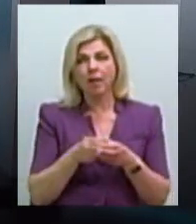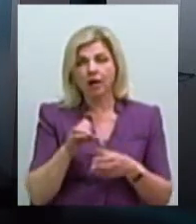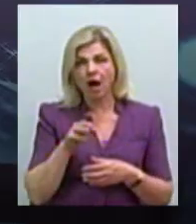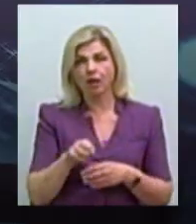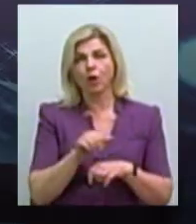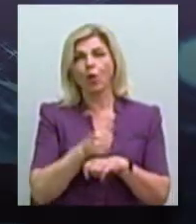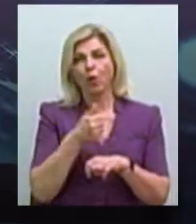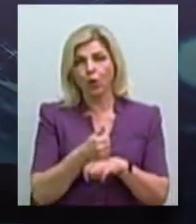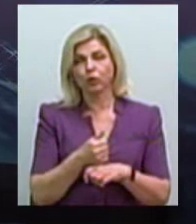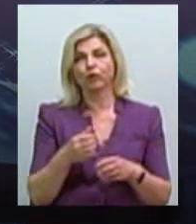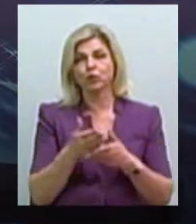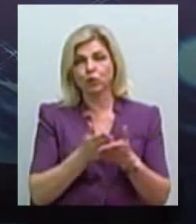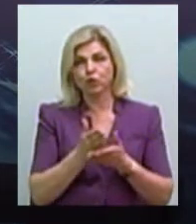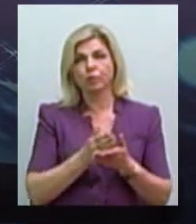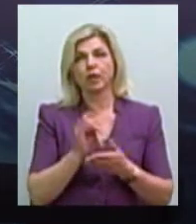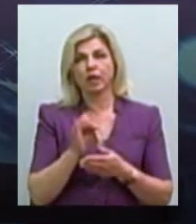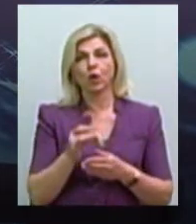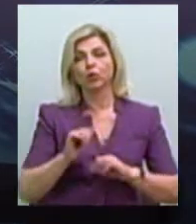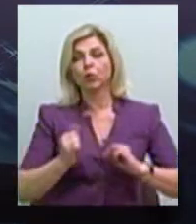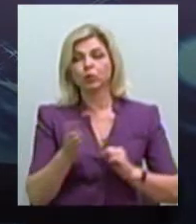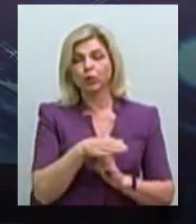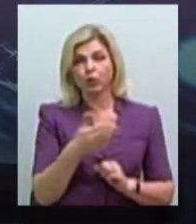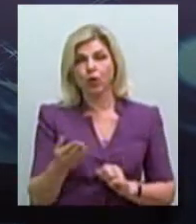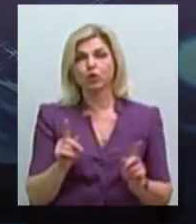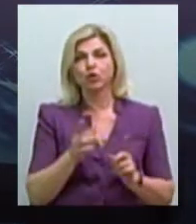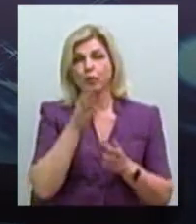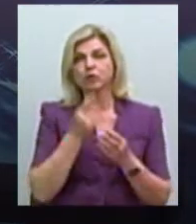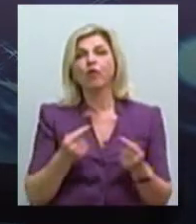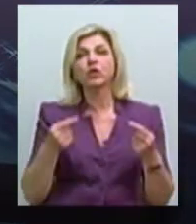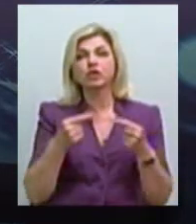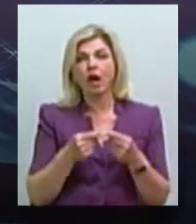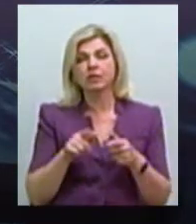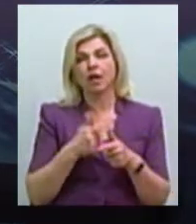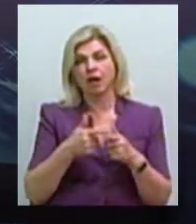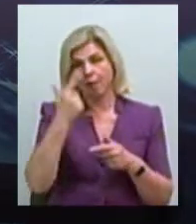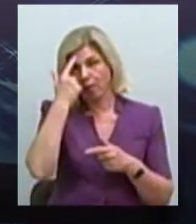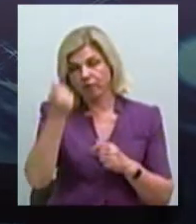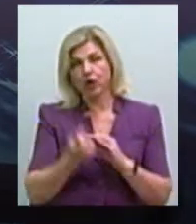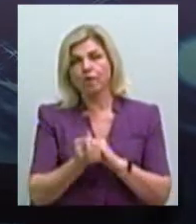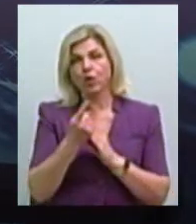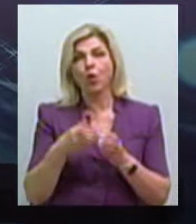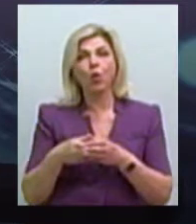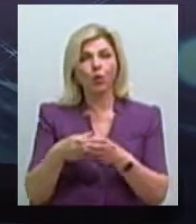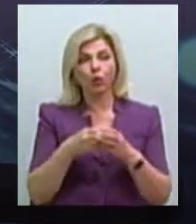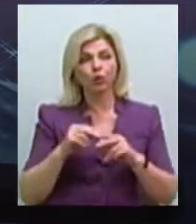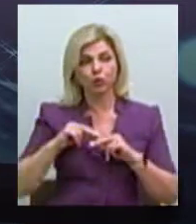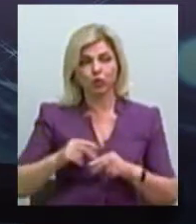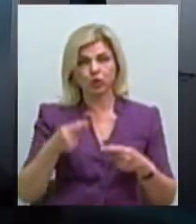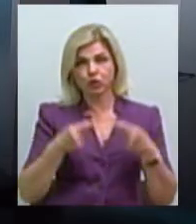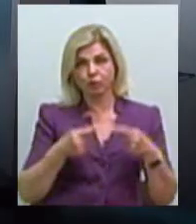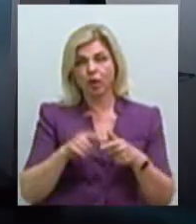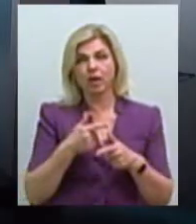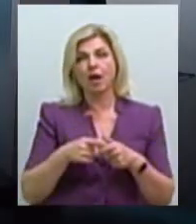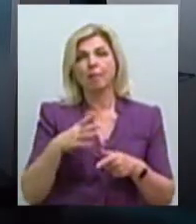служби. І, по-друге, ну, один одного для того, щоб своєчасно або попередити виникнення колективного трудового спору, або бути